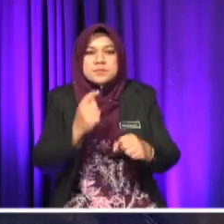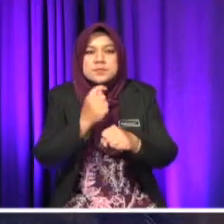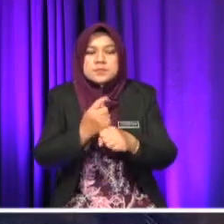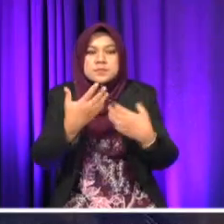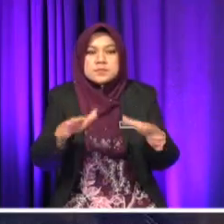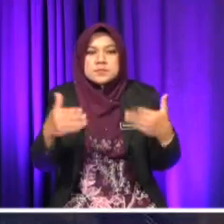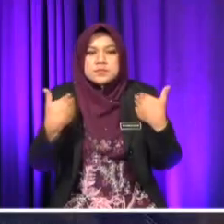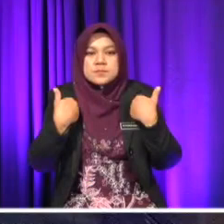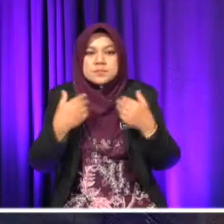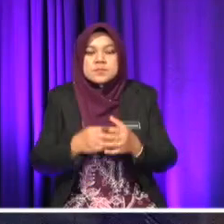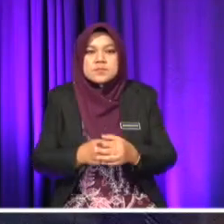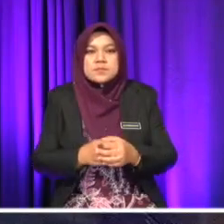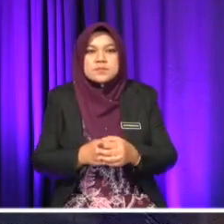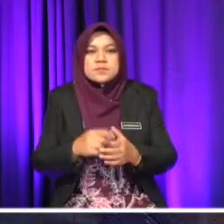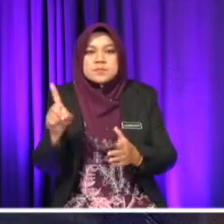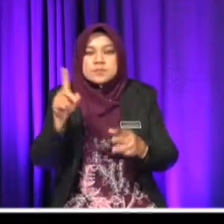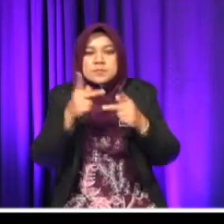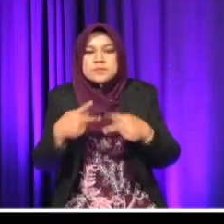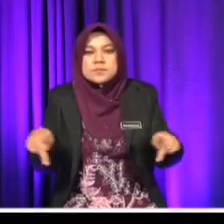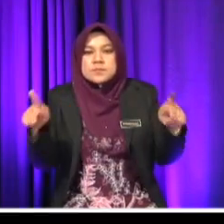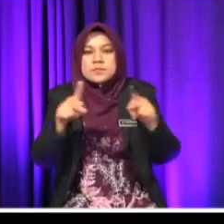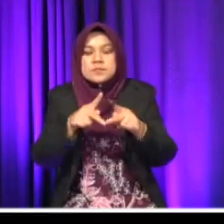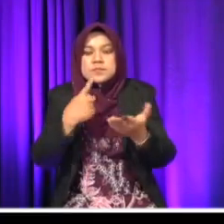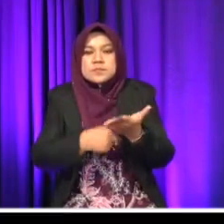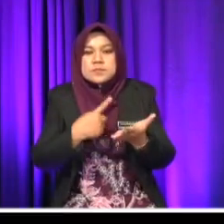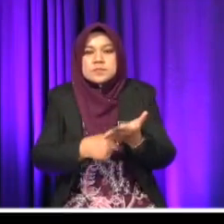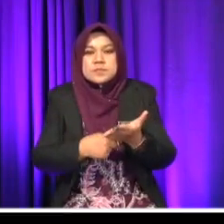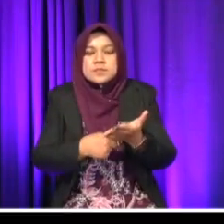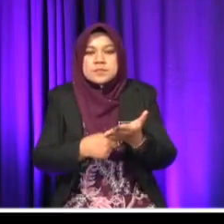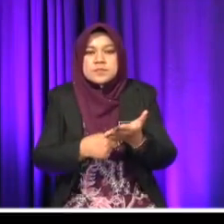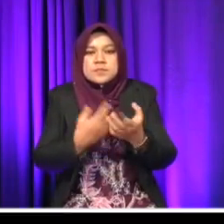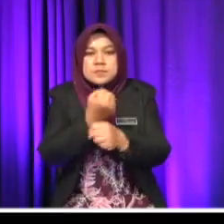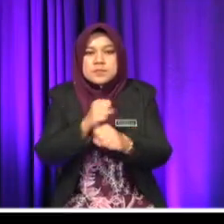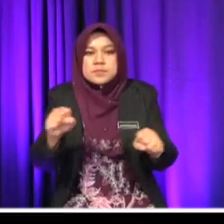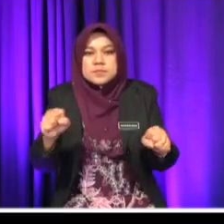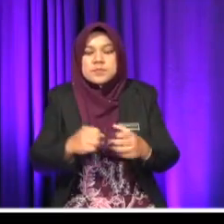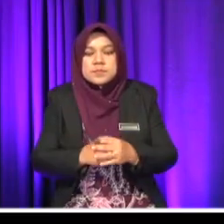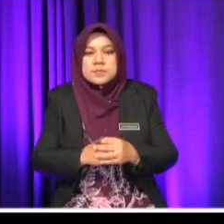jadi Dimana mereka perlu membuat perbincangan persiapan